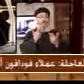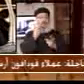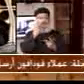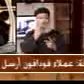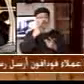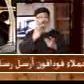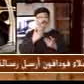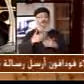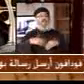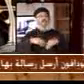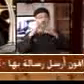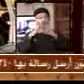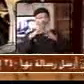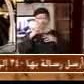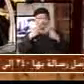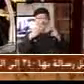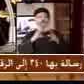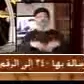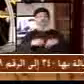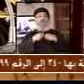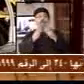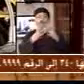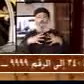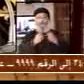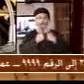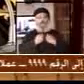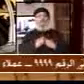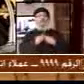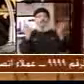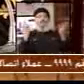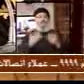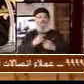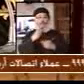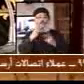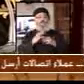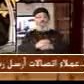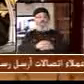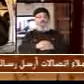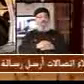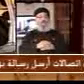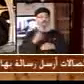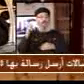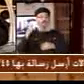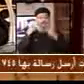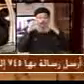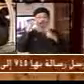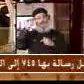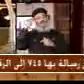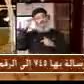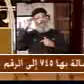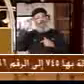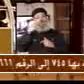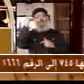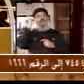أن تتنازل عنه؟ ده بيفكرني بقصة لطيفة قوي في قصص أباء البرية.